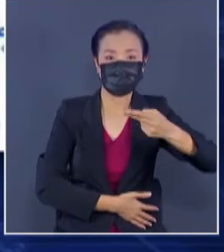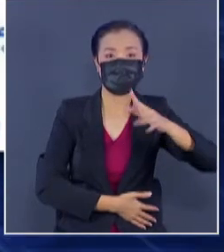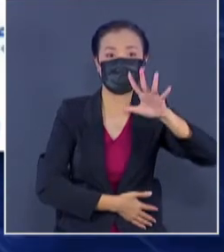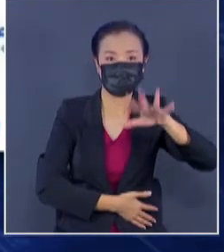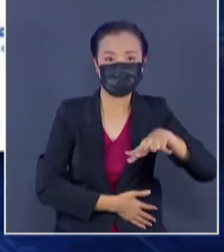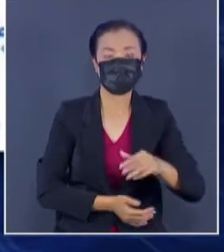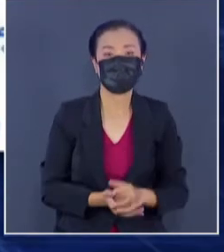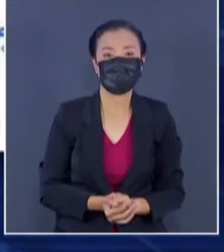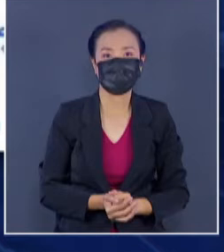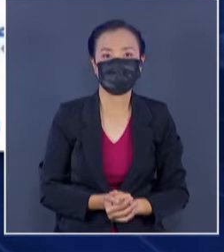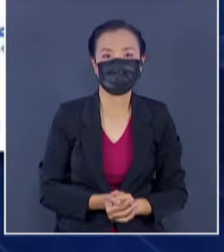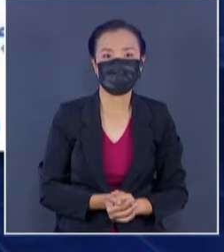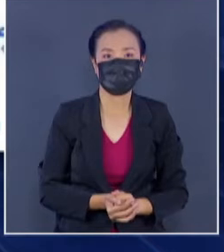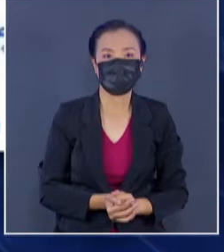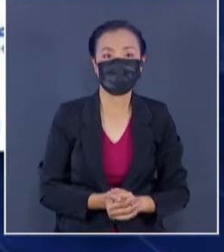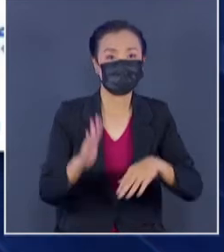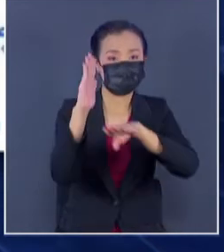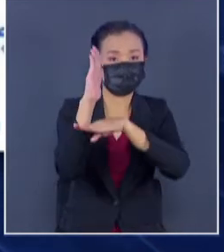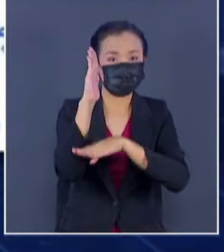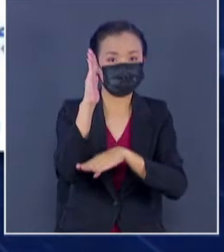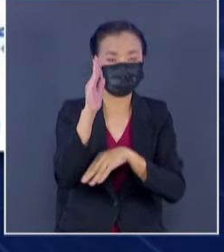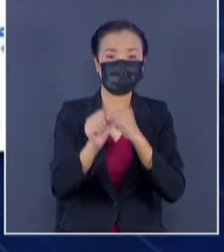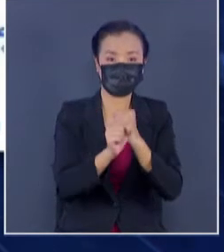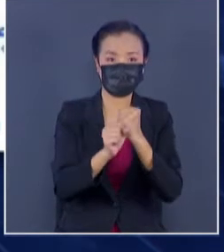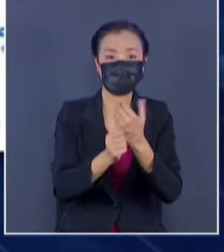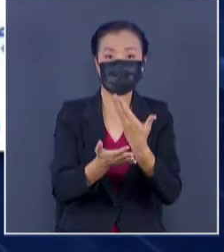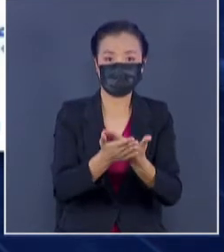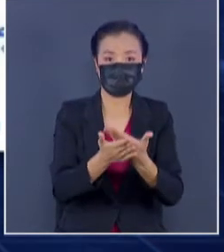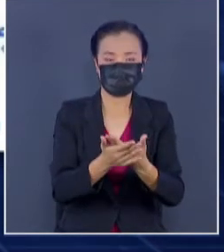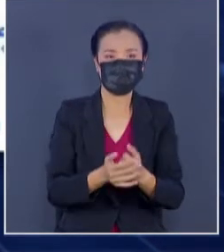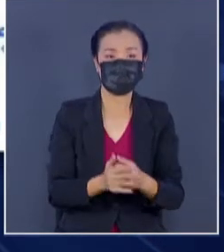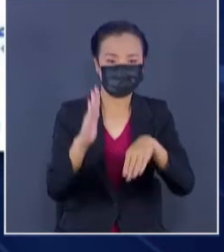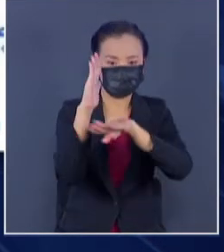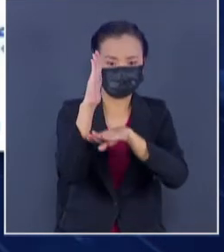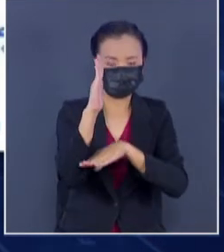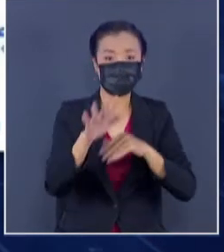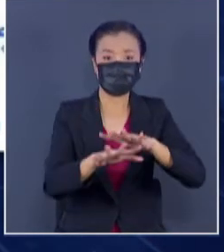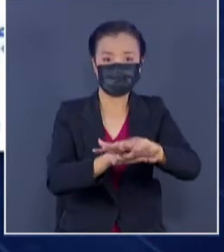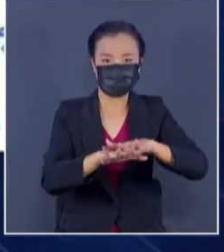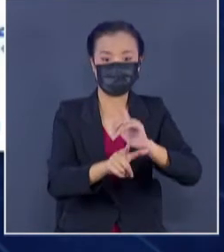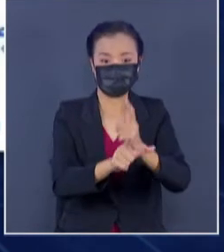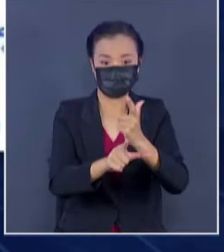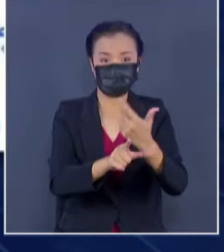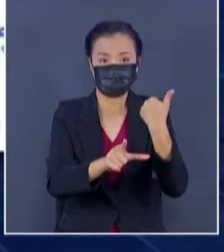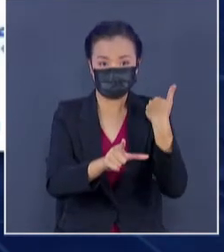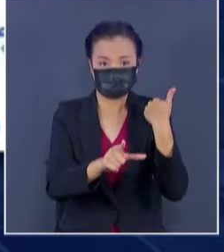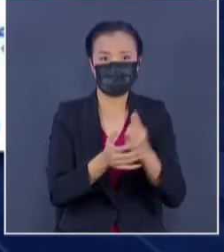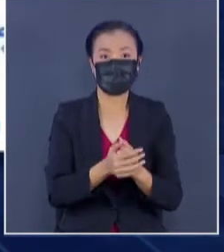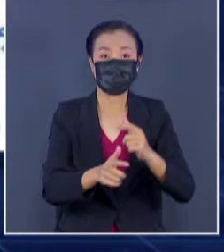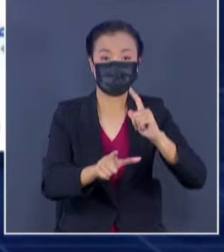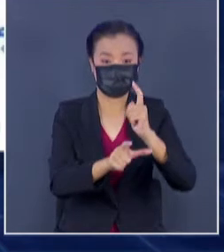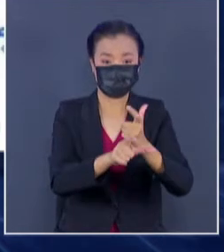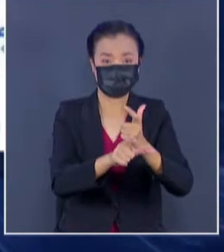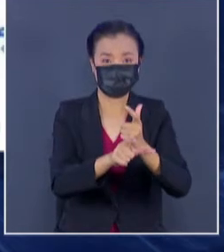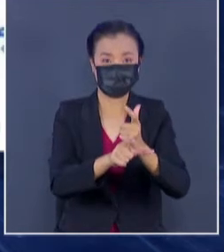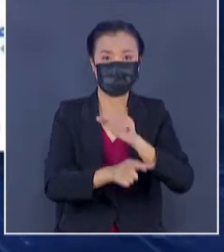10,755,000 บาทโดยในแบบรายการปริมาณงานและราคาเนี่ยปรากฏรายการงานเสริมเหล็กอยู่นะครับจะต้องมีการเสริมเหล็กขน